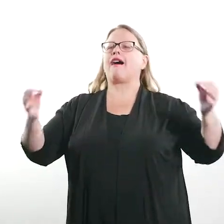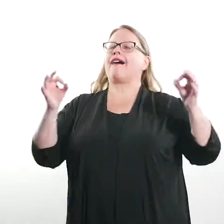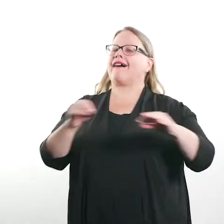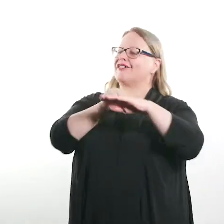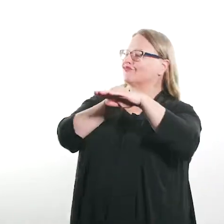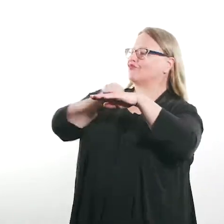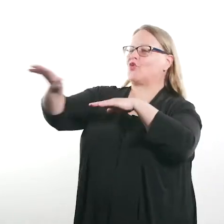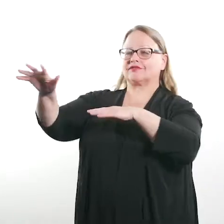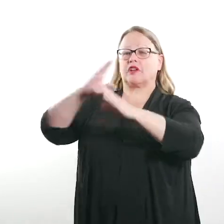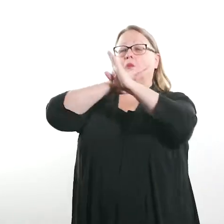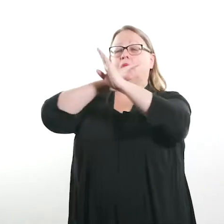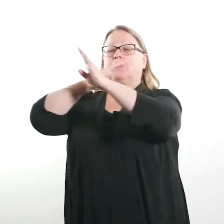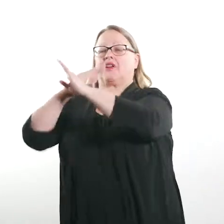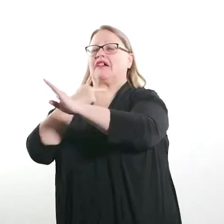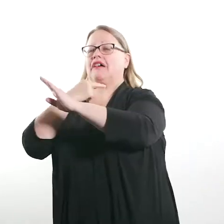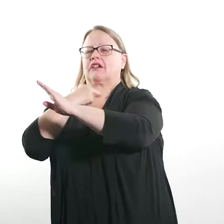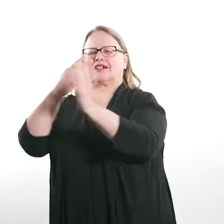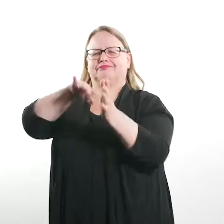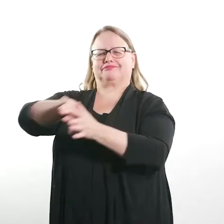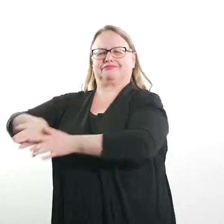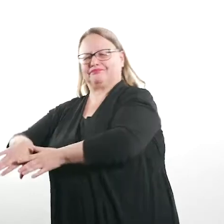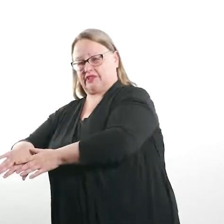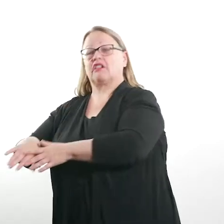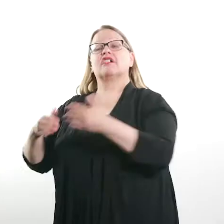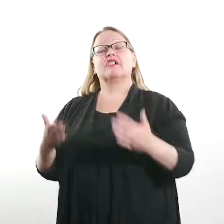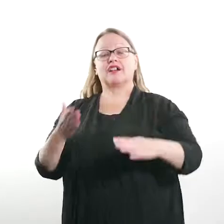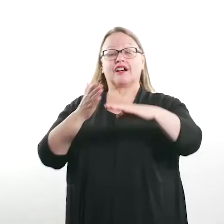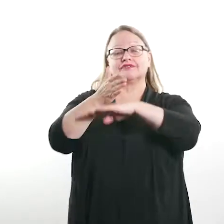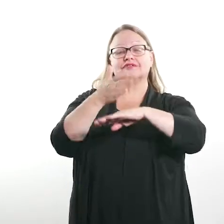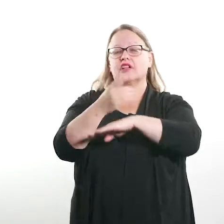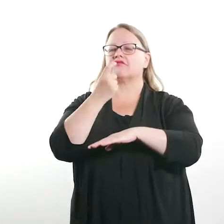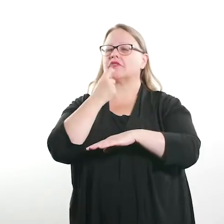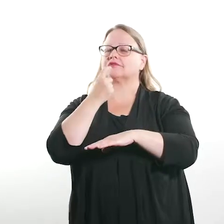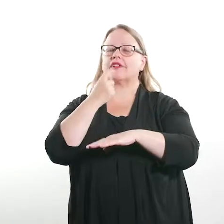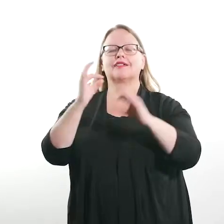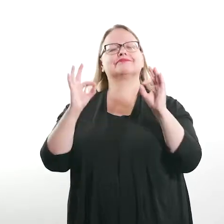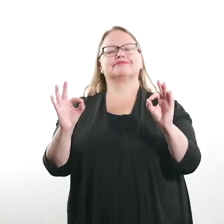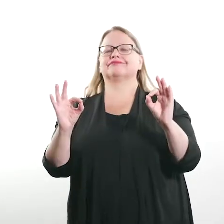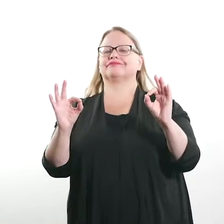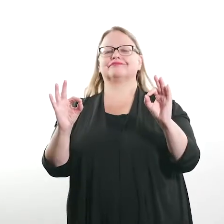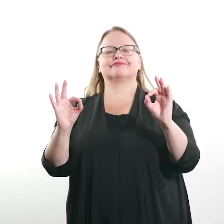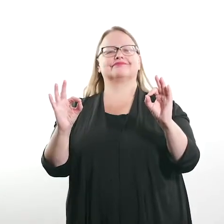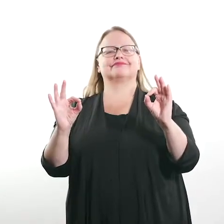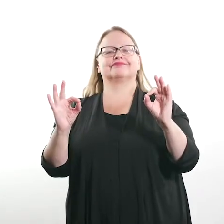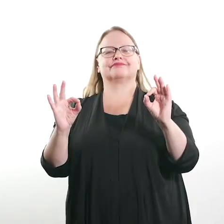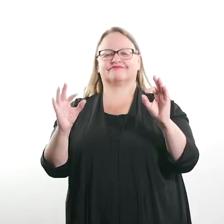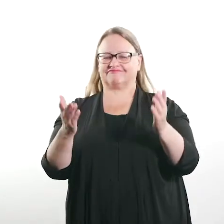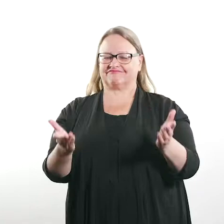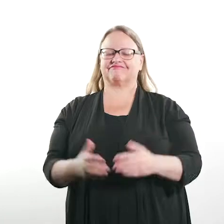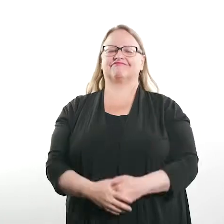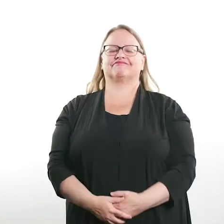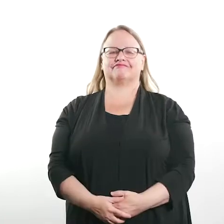sont peut-être pas nécessairement vraiment accessibles. Donc, ce serait vraiment intéressant de voir un futur rapproché où est-ce que toutes ces